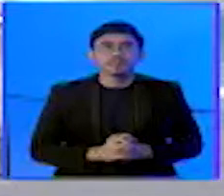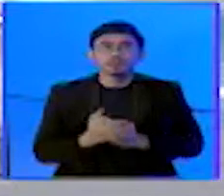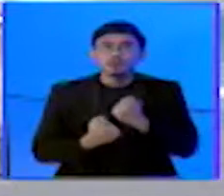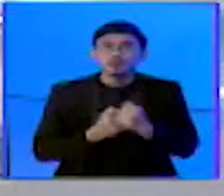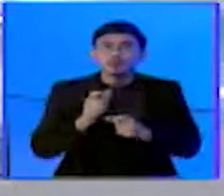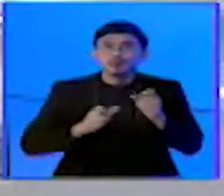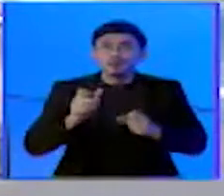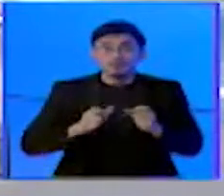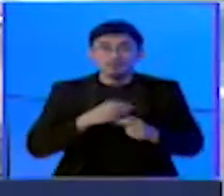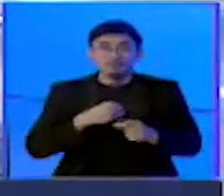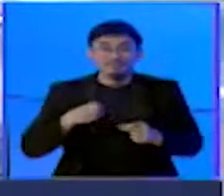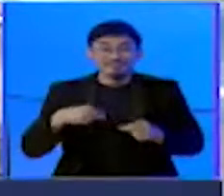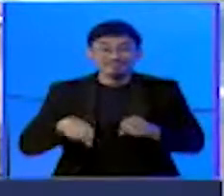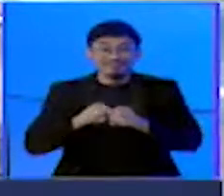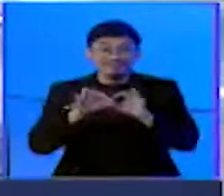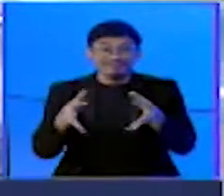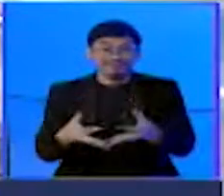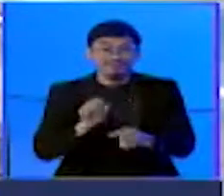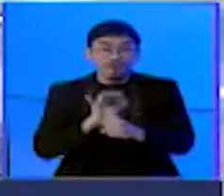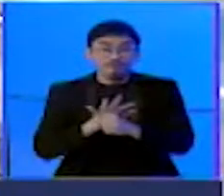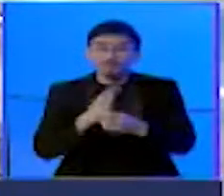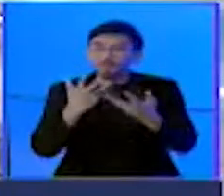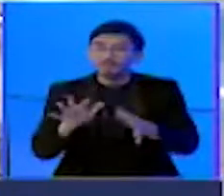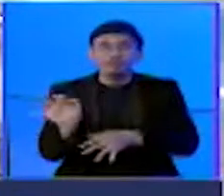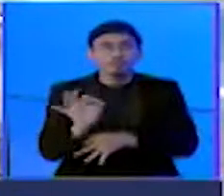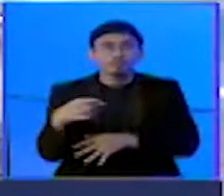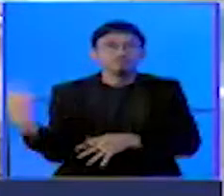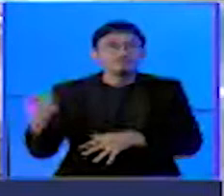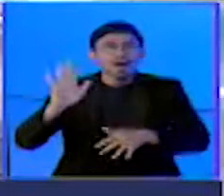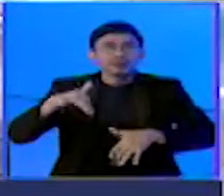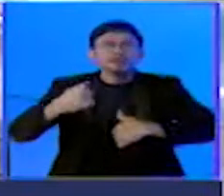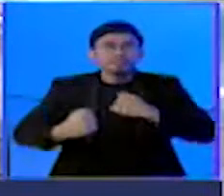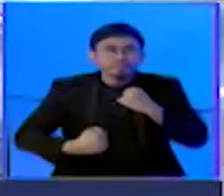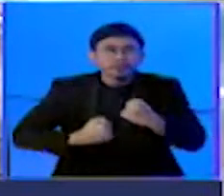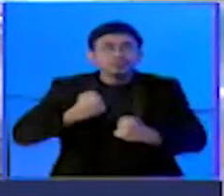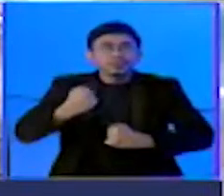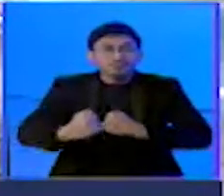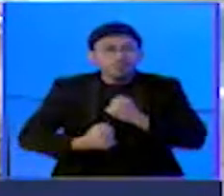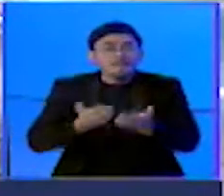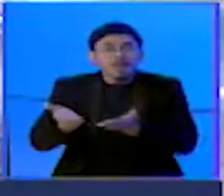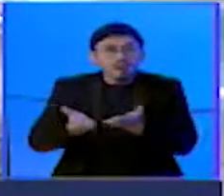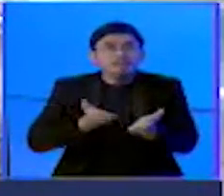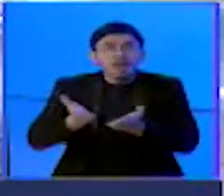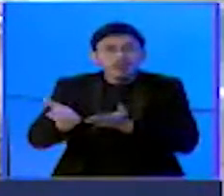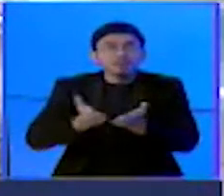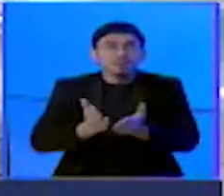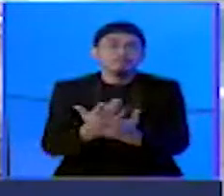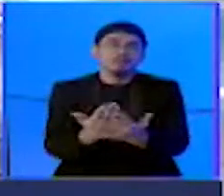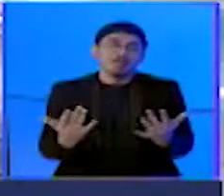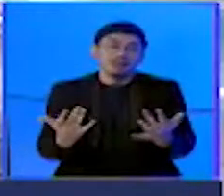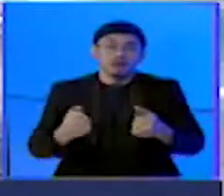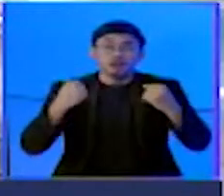Pemirsa, perjuangan tenaga medis di tengah pandemi COVID-19 belum berakhir. Mereka kini masih berjuang dan bertahan menjalankan tugas